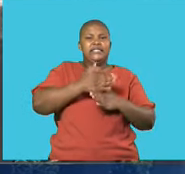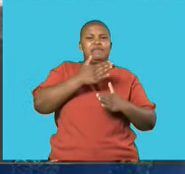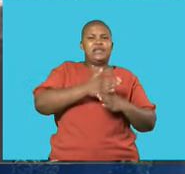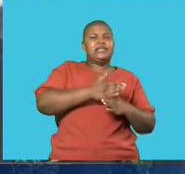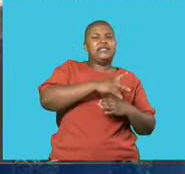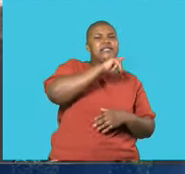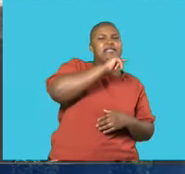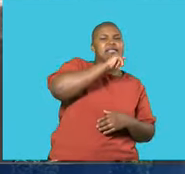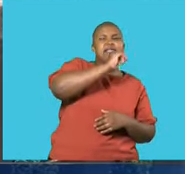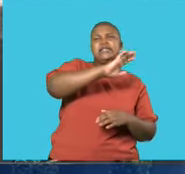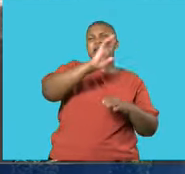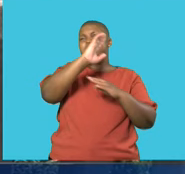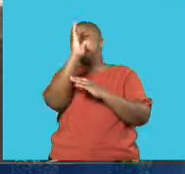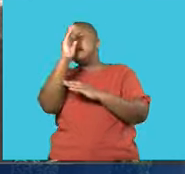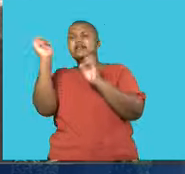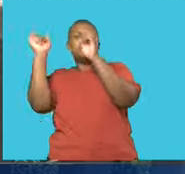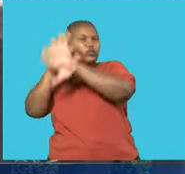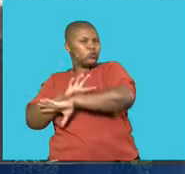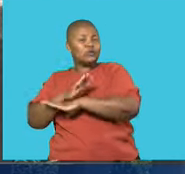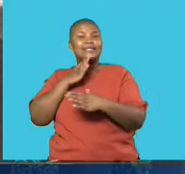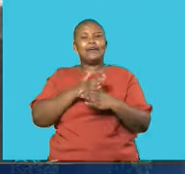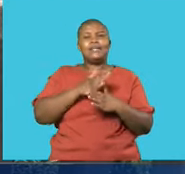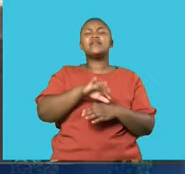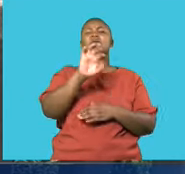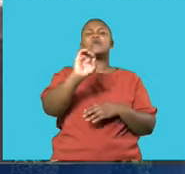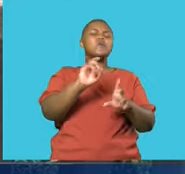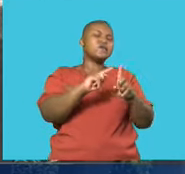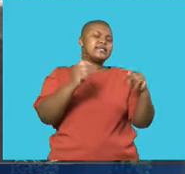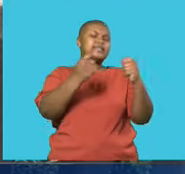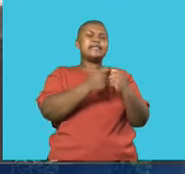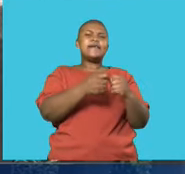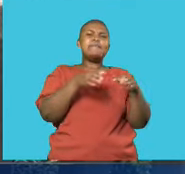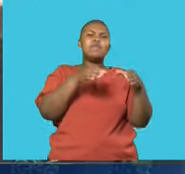Kukhona i-team siyibiza ukuthi Schoolbag.